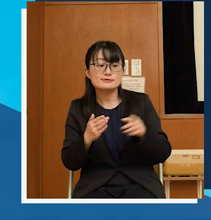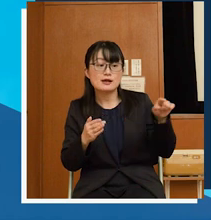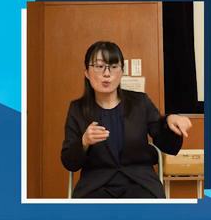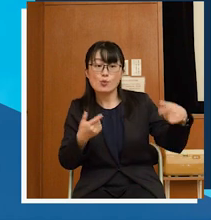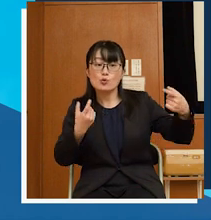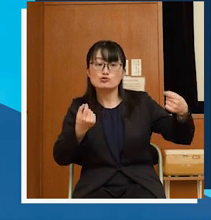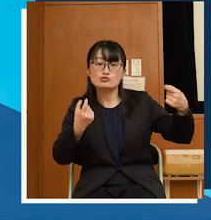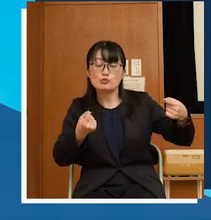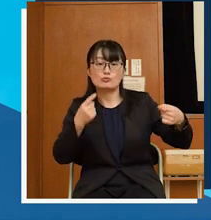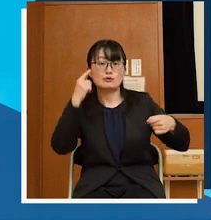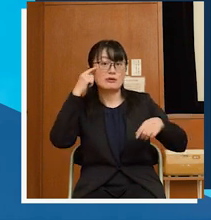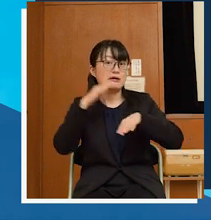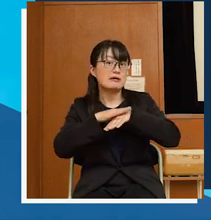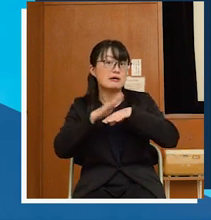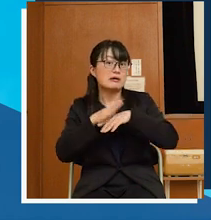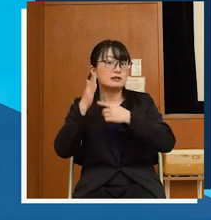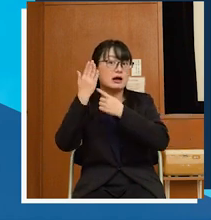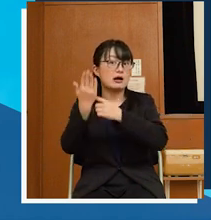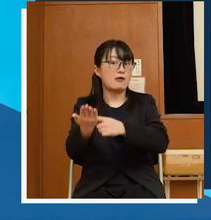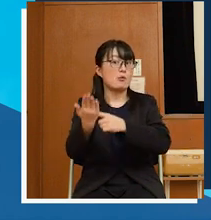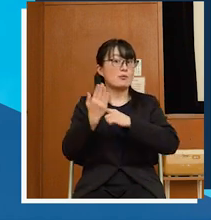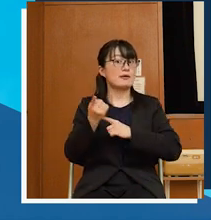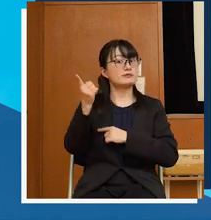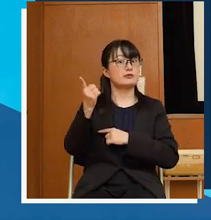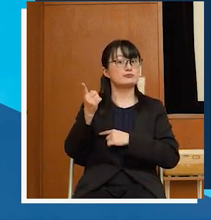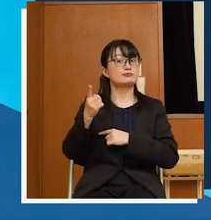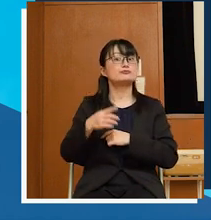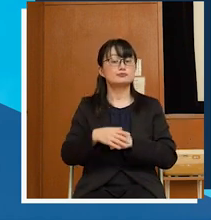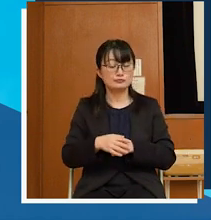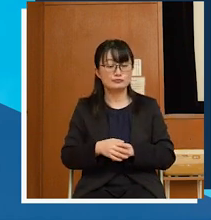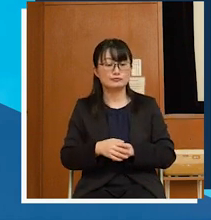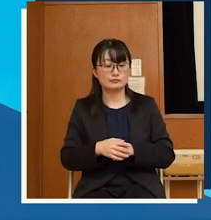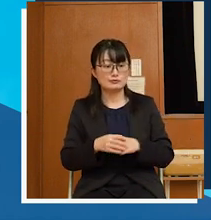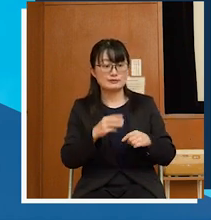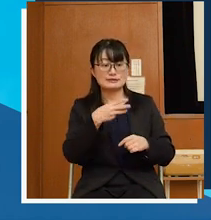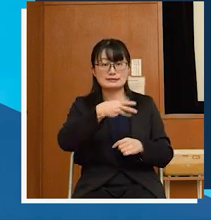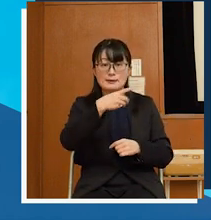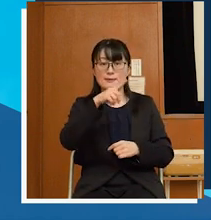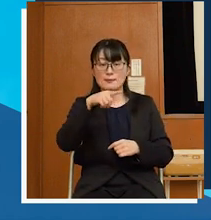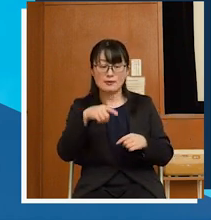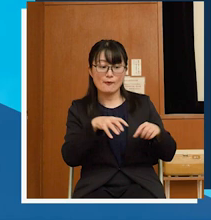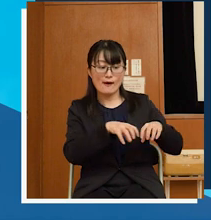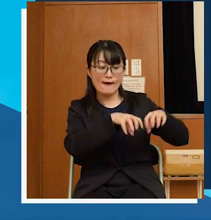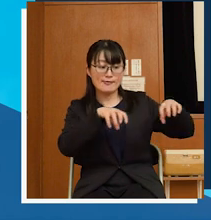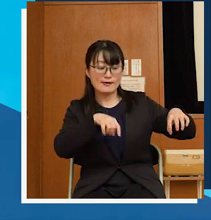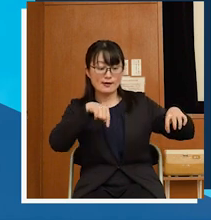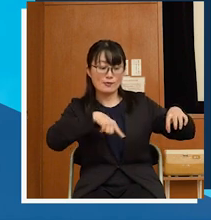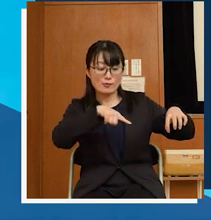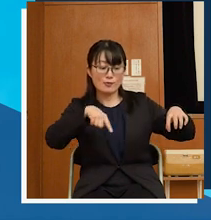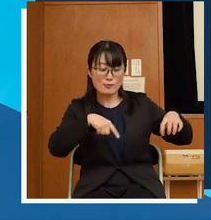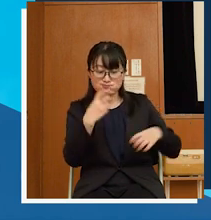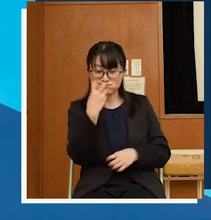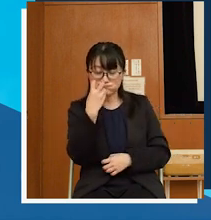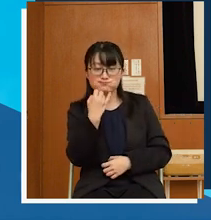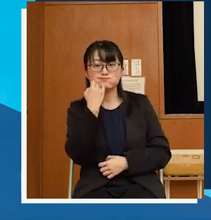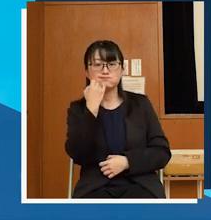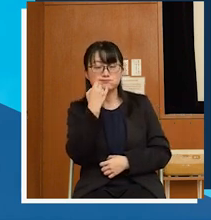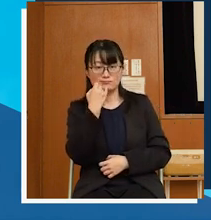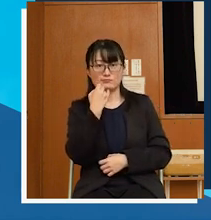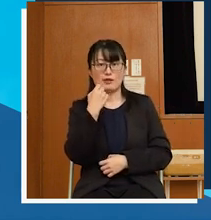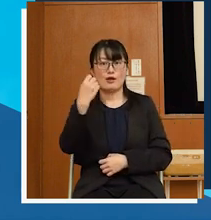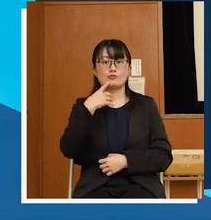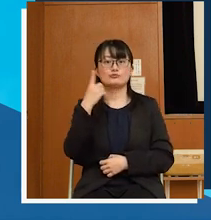の部分は改良工事をすれば何も問題がないという答えをしています皆さんがお家を作る時